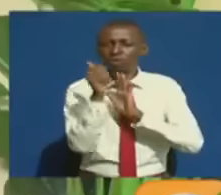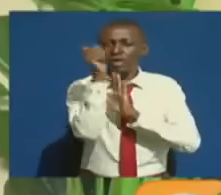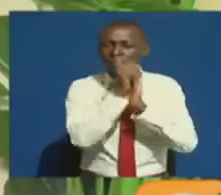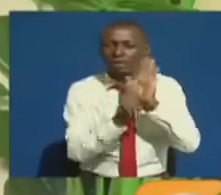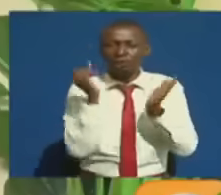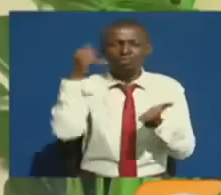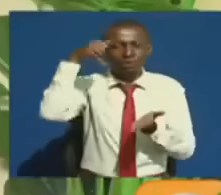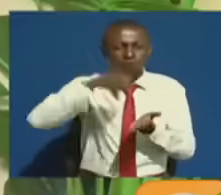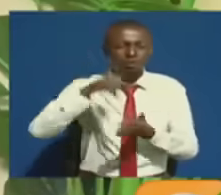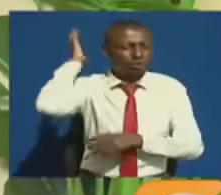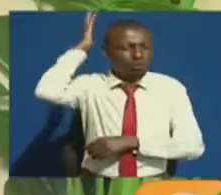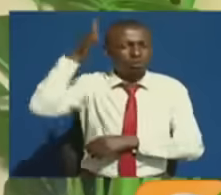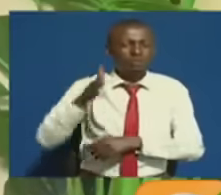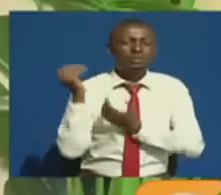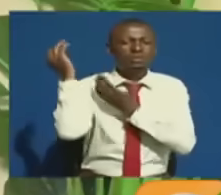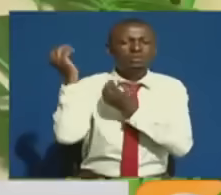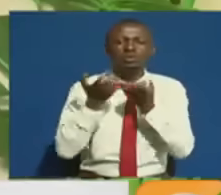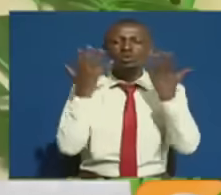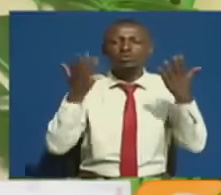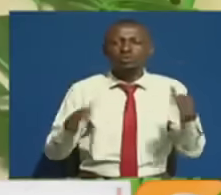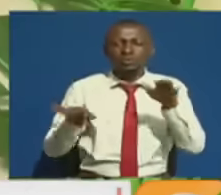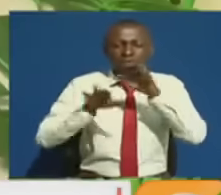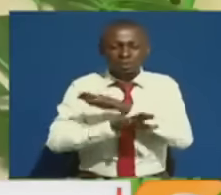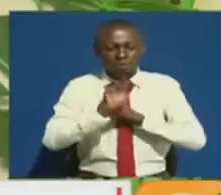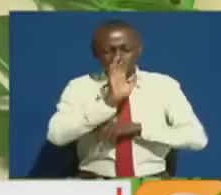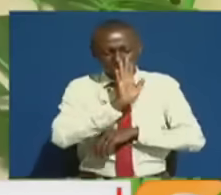also expect him to also tell his deputy